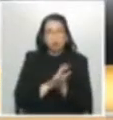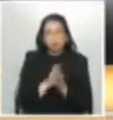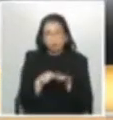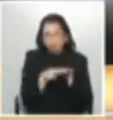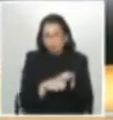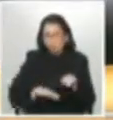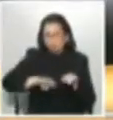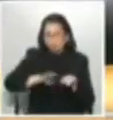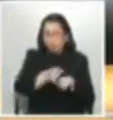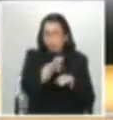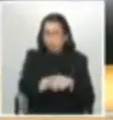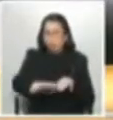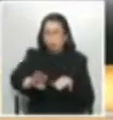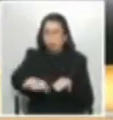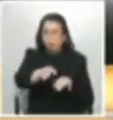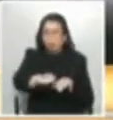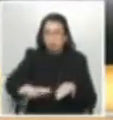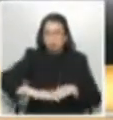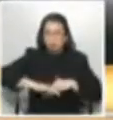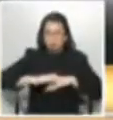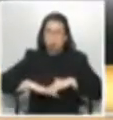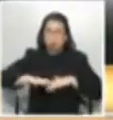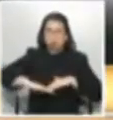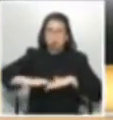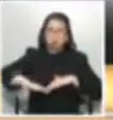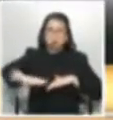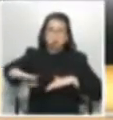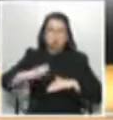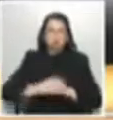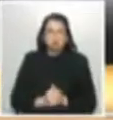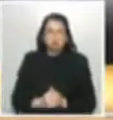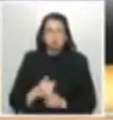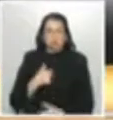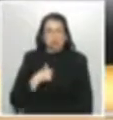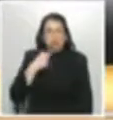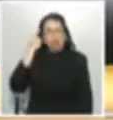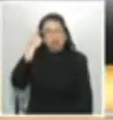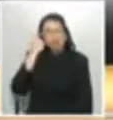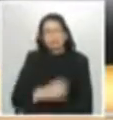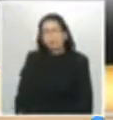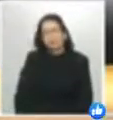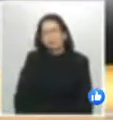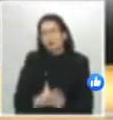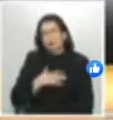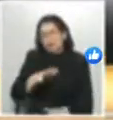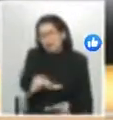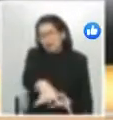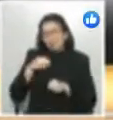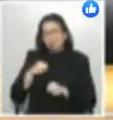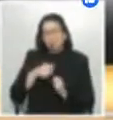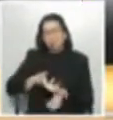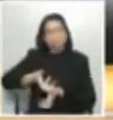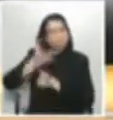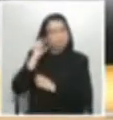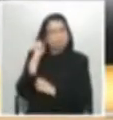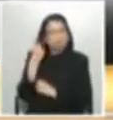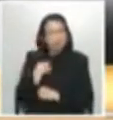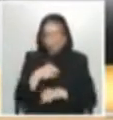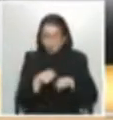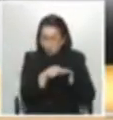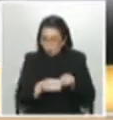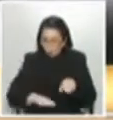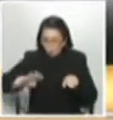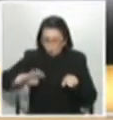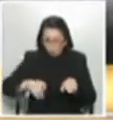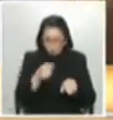มันขาดการซ่อมแซมบำรุงจนผมคิดประชดในใจว่าหรืออยากทำใหม่อีกความจริงมันเป็นหลุมเป็นบ่อเป็นอะไร